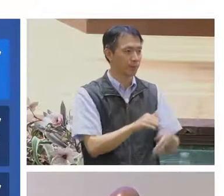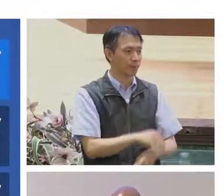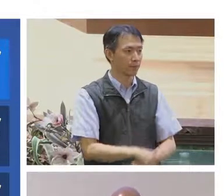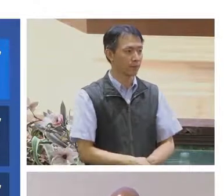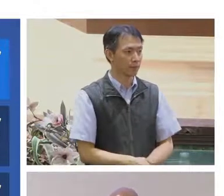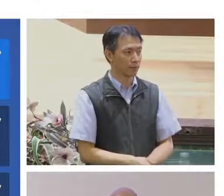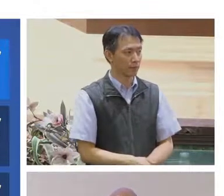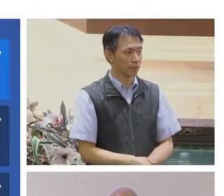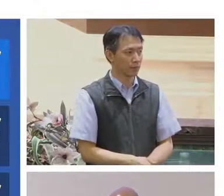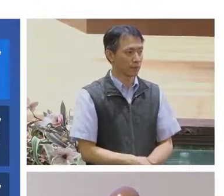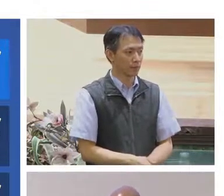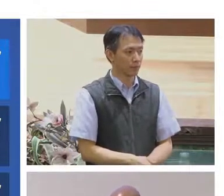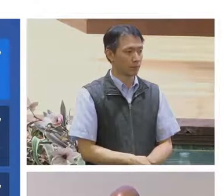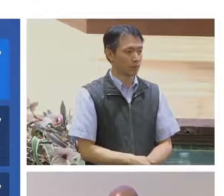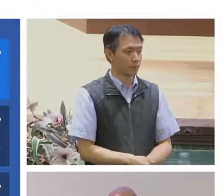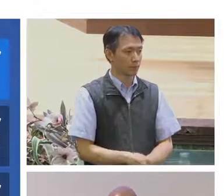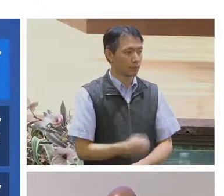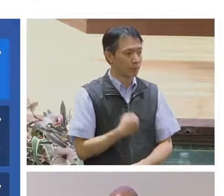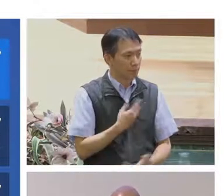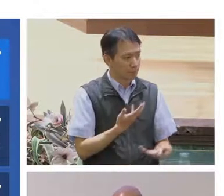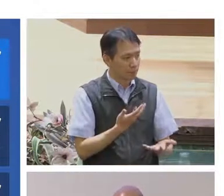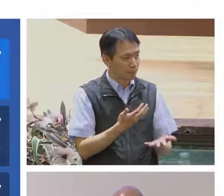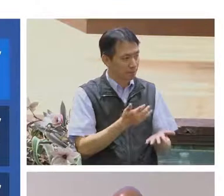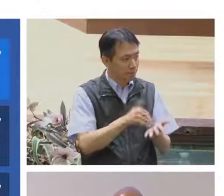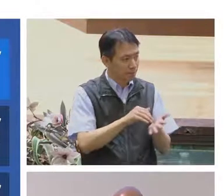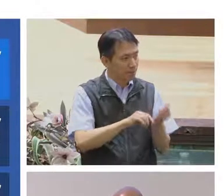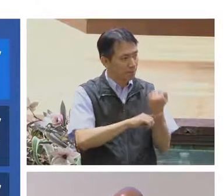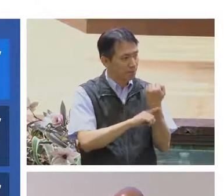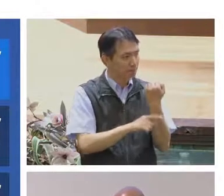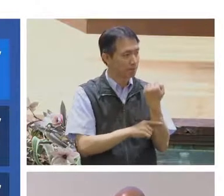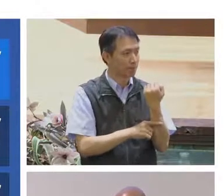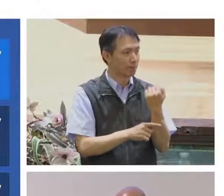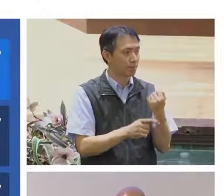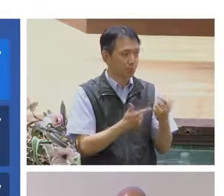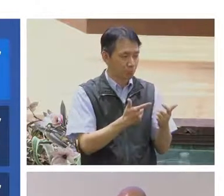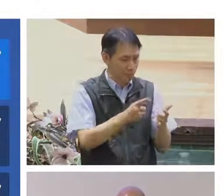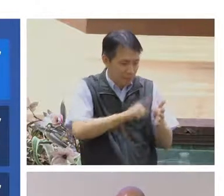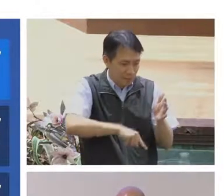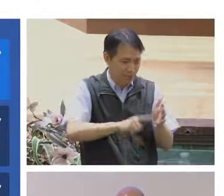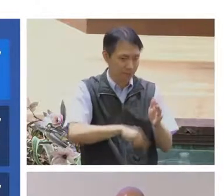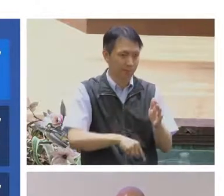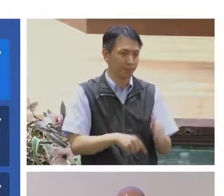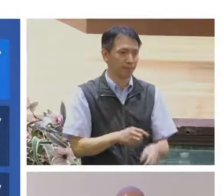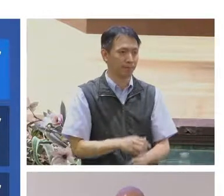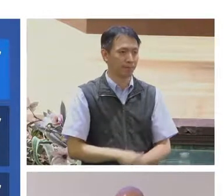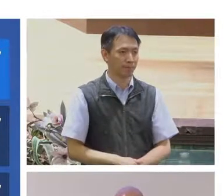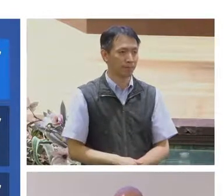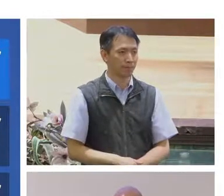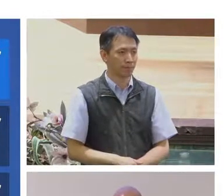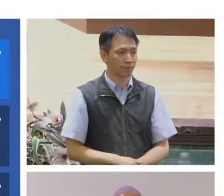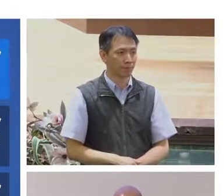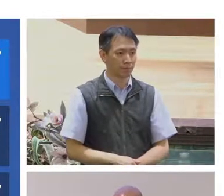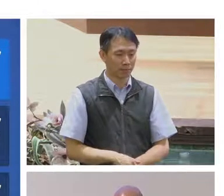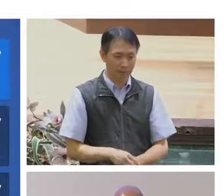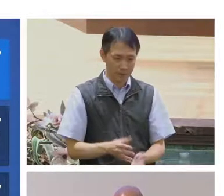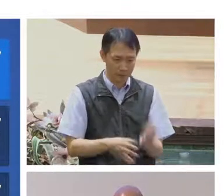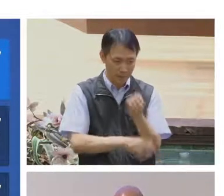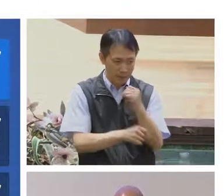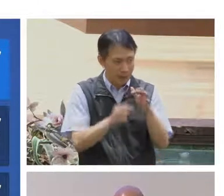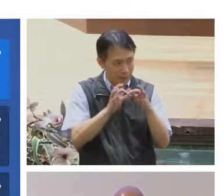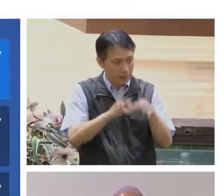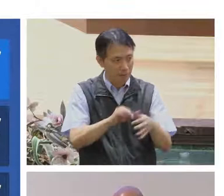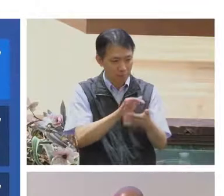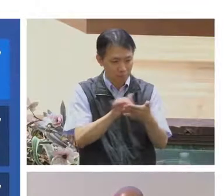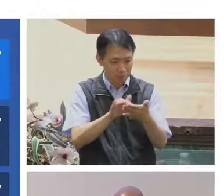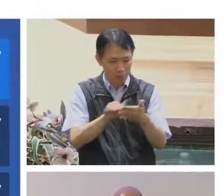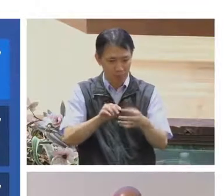到 ATCG 的直接的编码，所以我们的那个编码不能够用的那么单纯，那会让基因的编码有太多